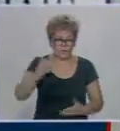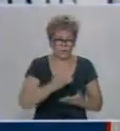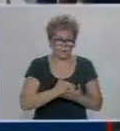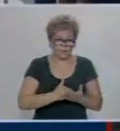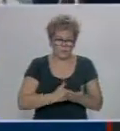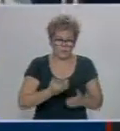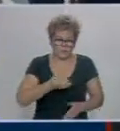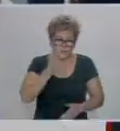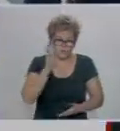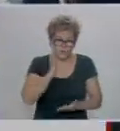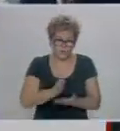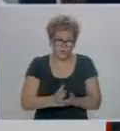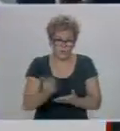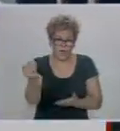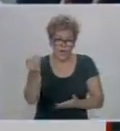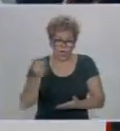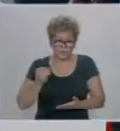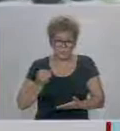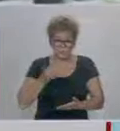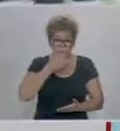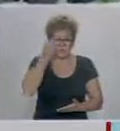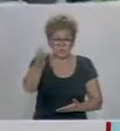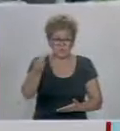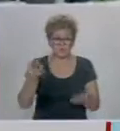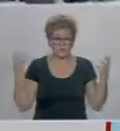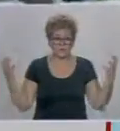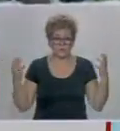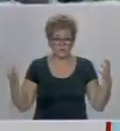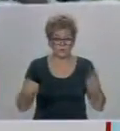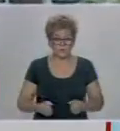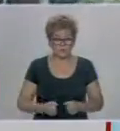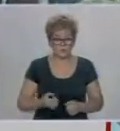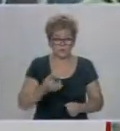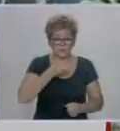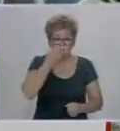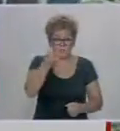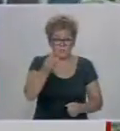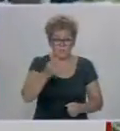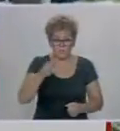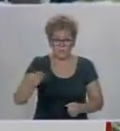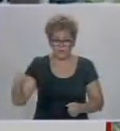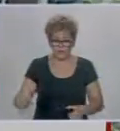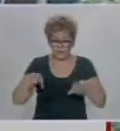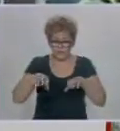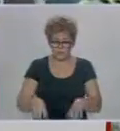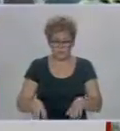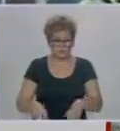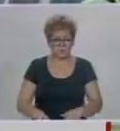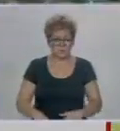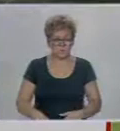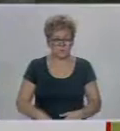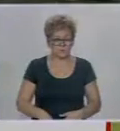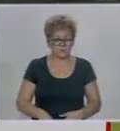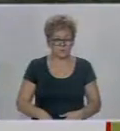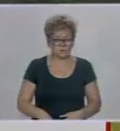Cei mai mulți spun că ar fi trebuit anunțați. Spontană, trebuia să vină de la ei cineva să pună prin stație. Așa, uite, stăm de ceac.